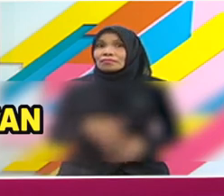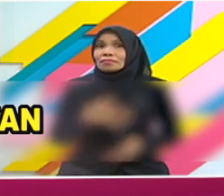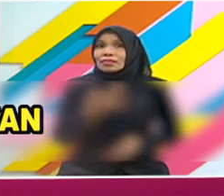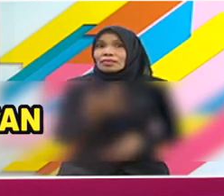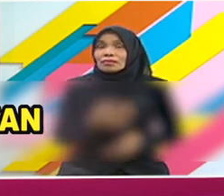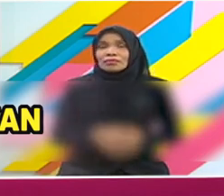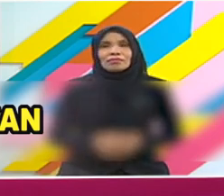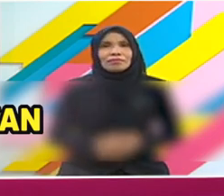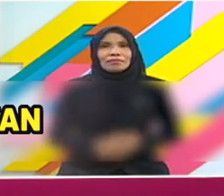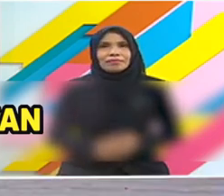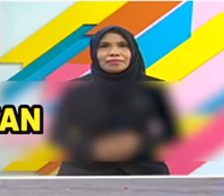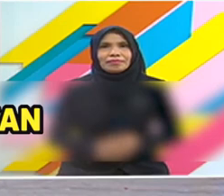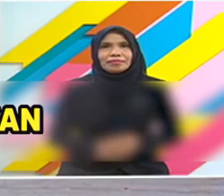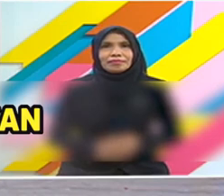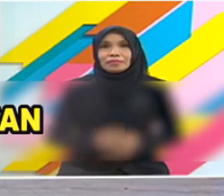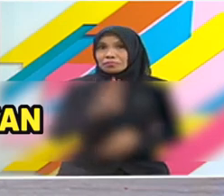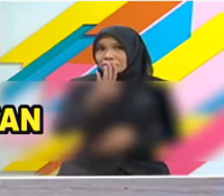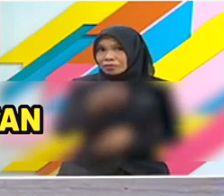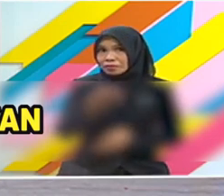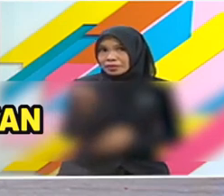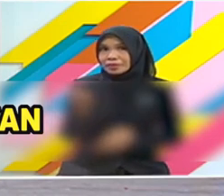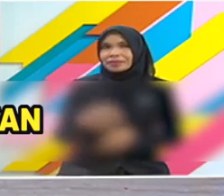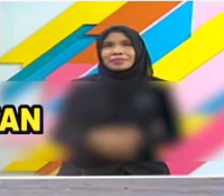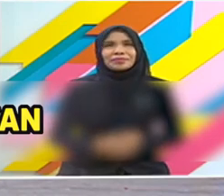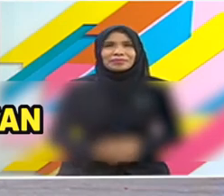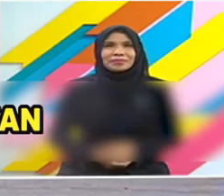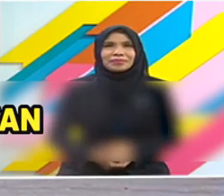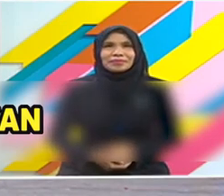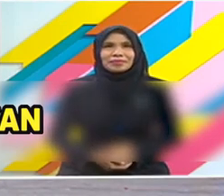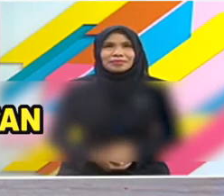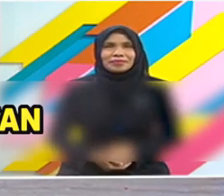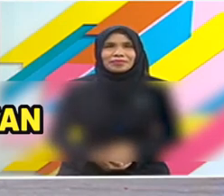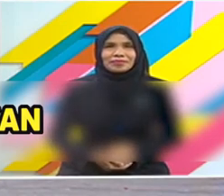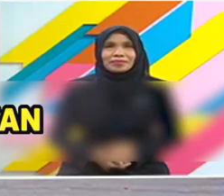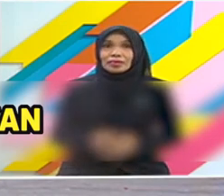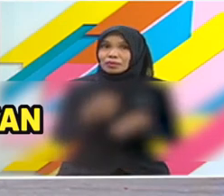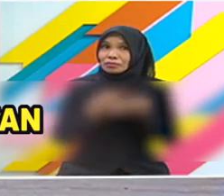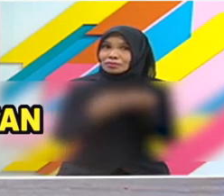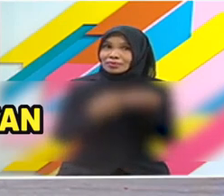yang telah cikgu Su sediakan. Boleh cikgu Syaira? Boleh. Apa benda cikgu Su bawa ni?